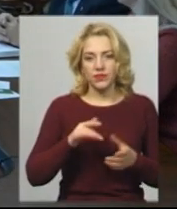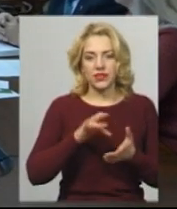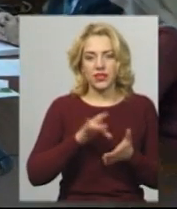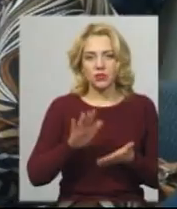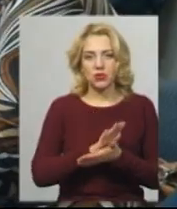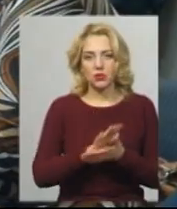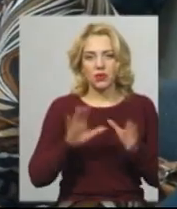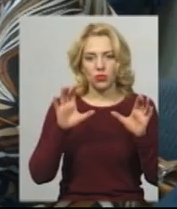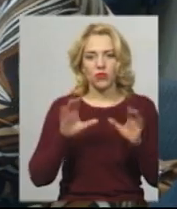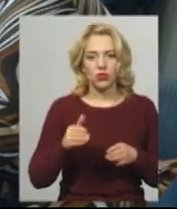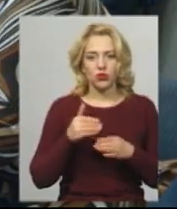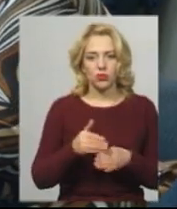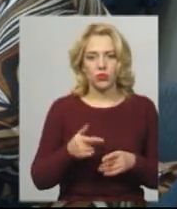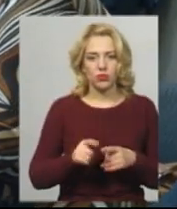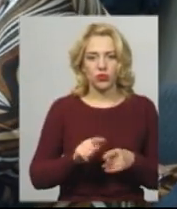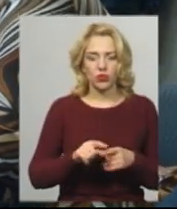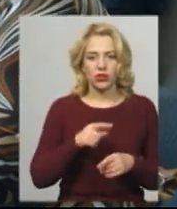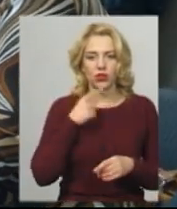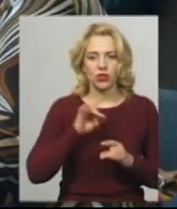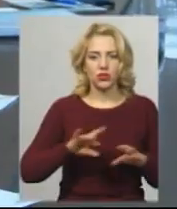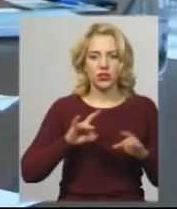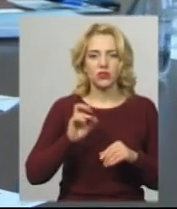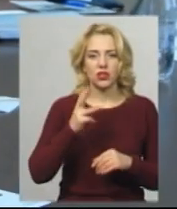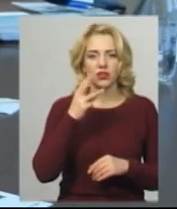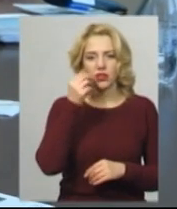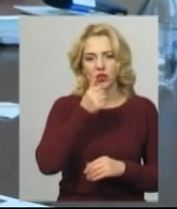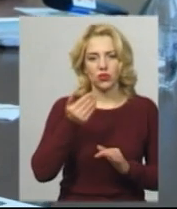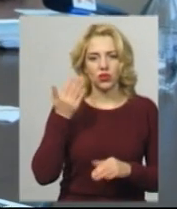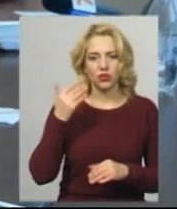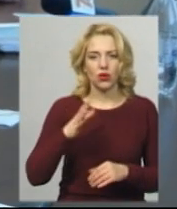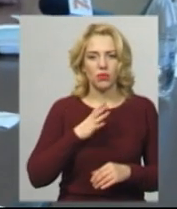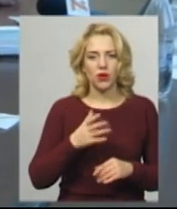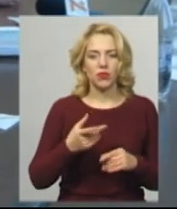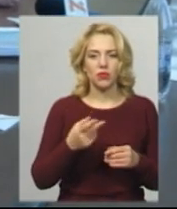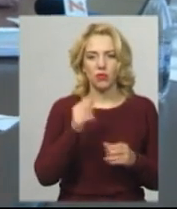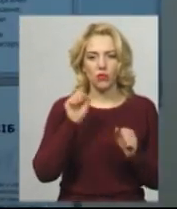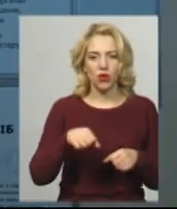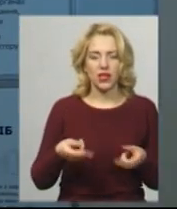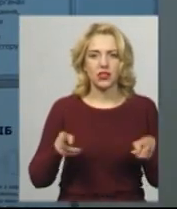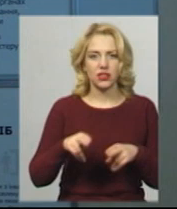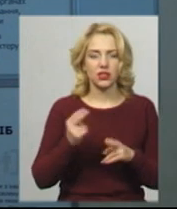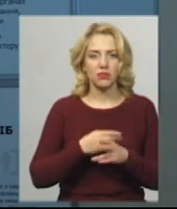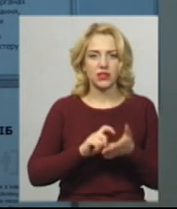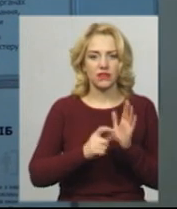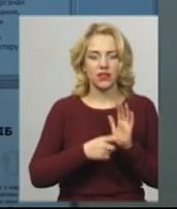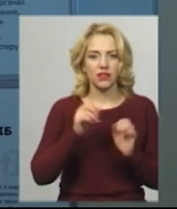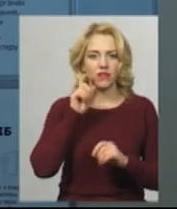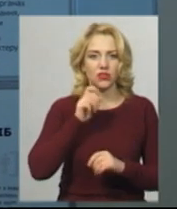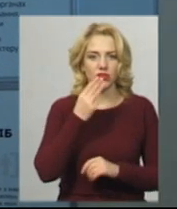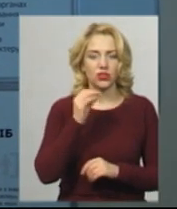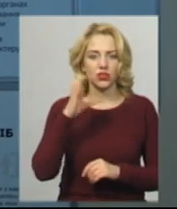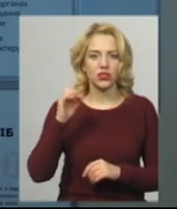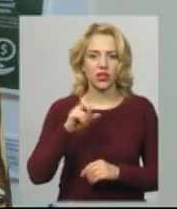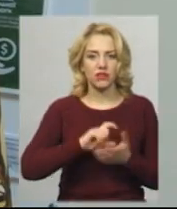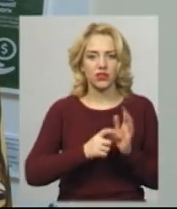допомоги Галина Мартинюк з Хмельницького згадує, як 3 роки тому могла лишитися помешкання на Вінницькому шосе 12, якби не